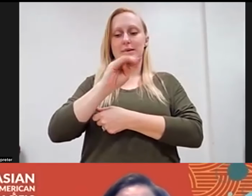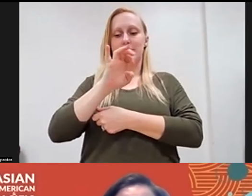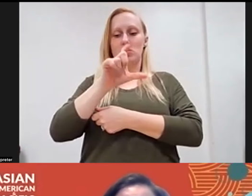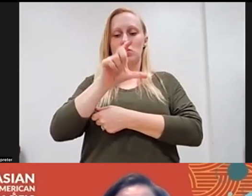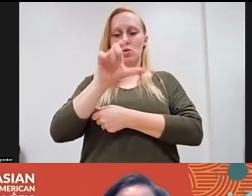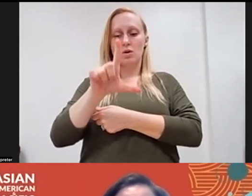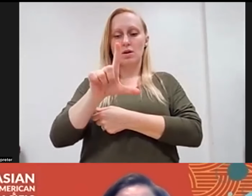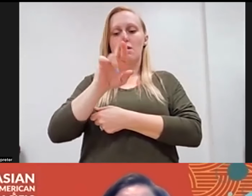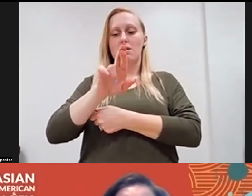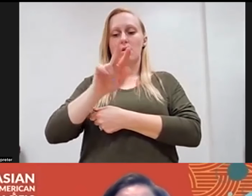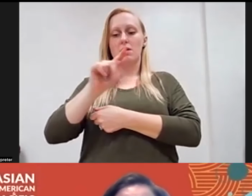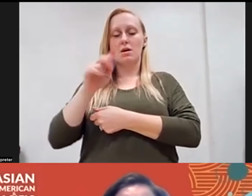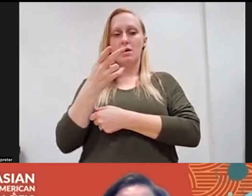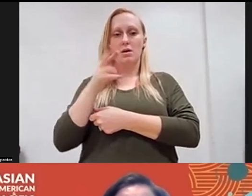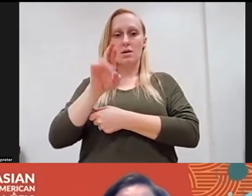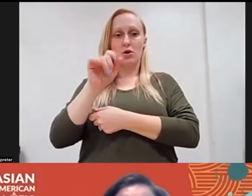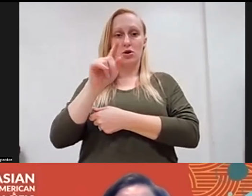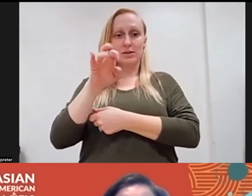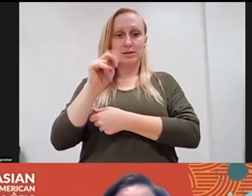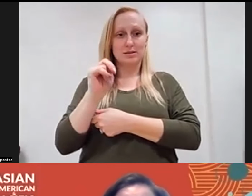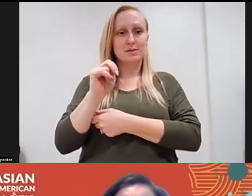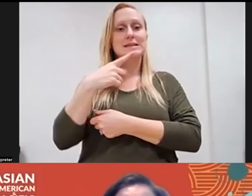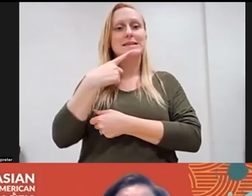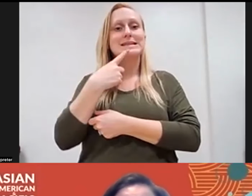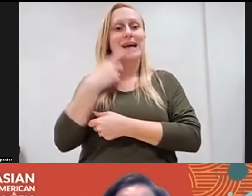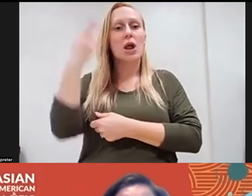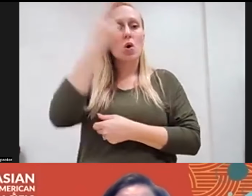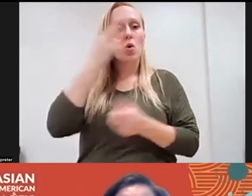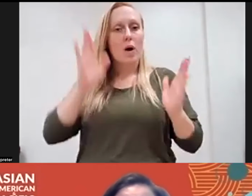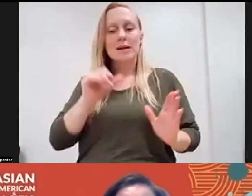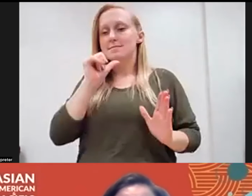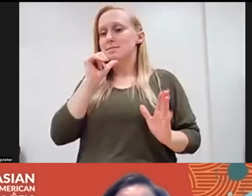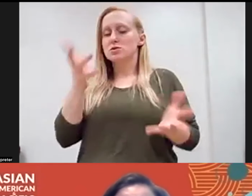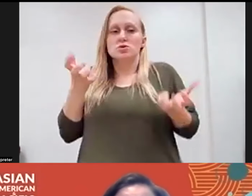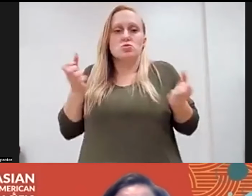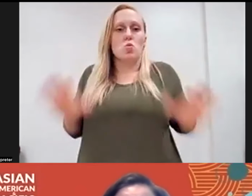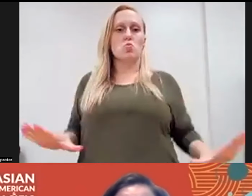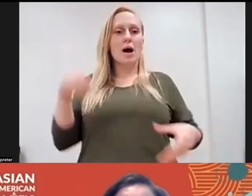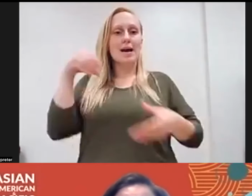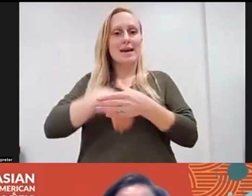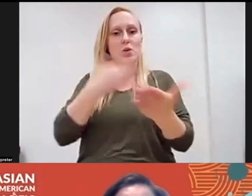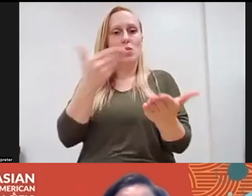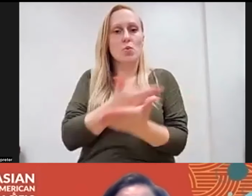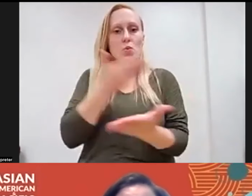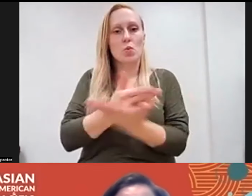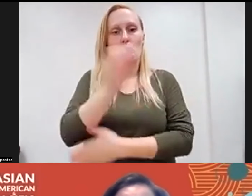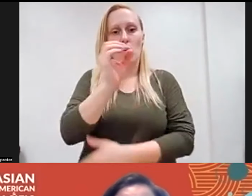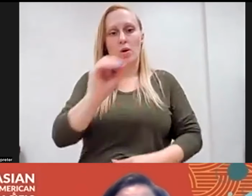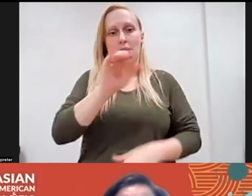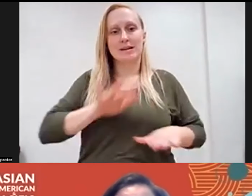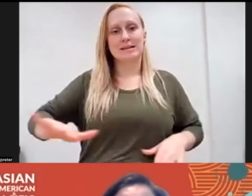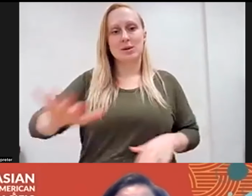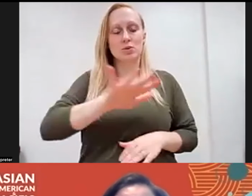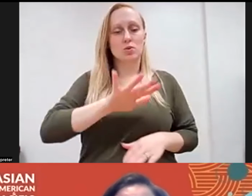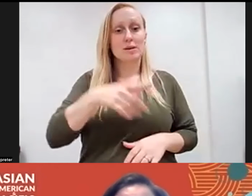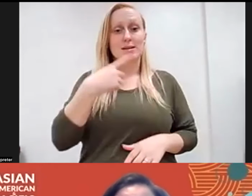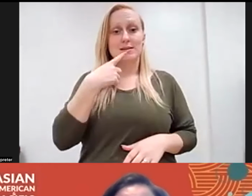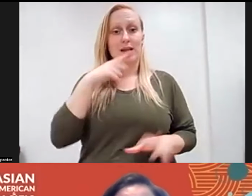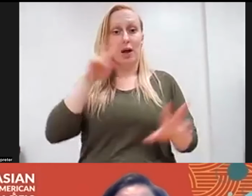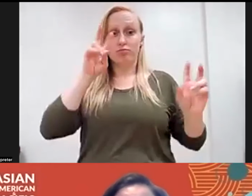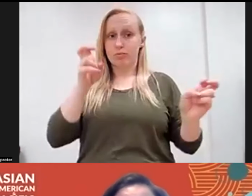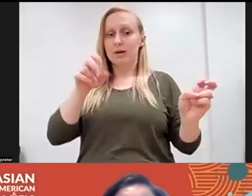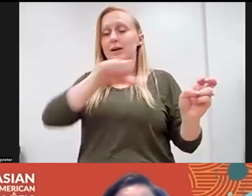Stated that Hawaiians are unwanted in the new Oregon territory. وكانوا